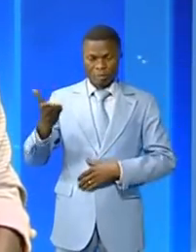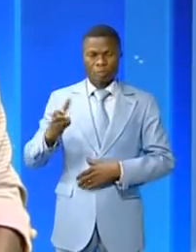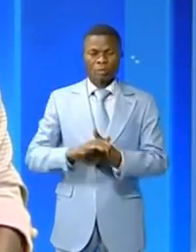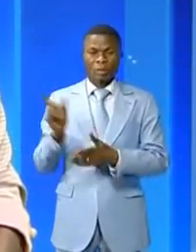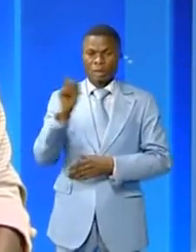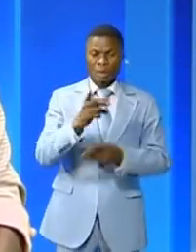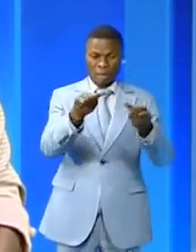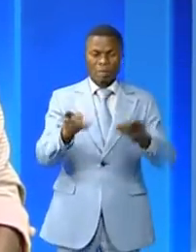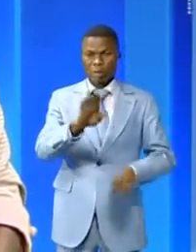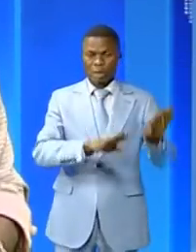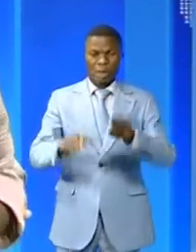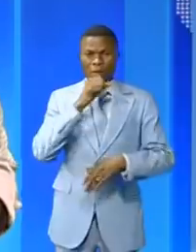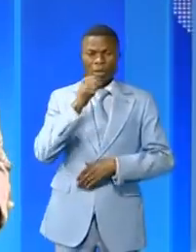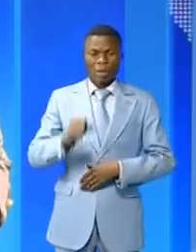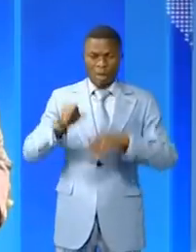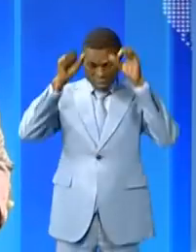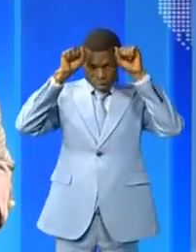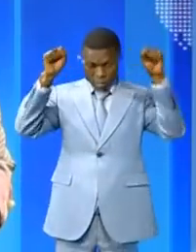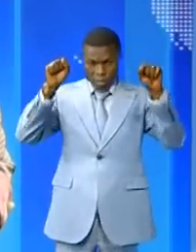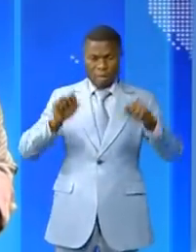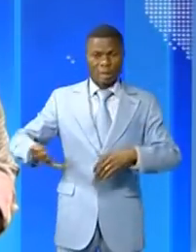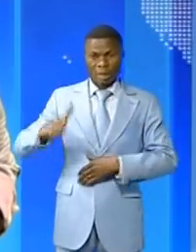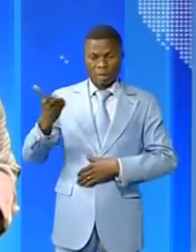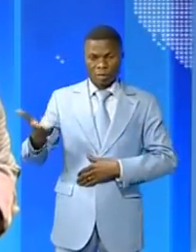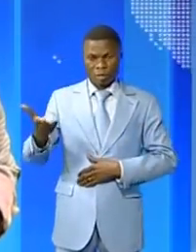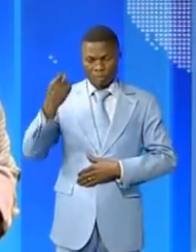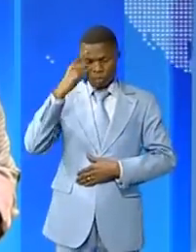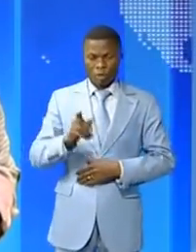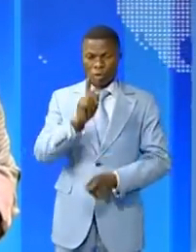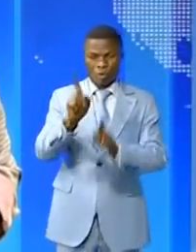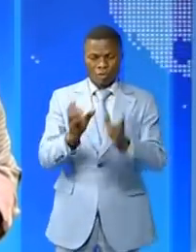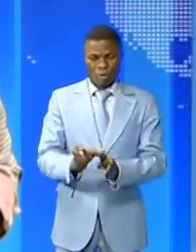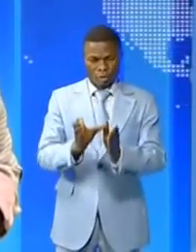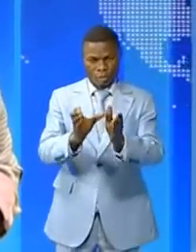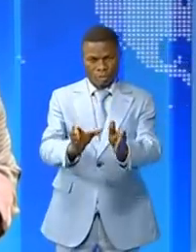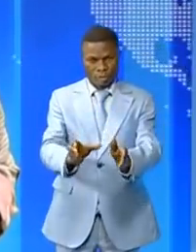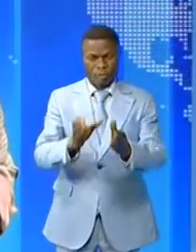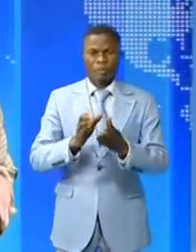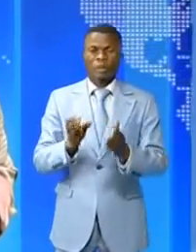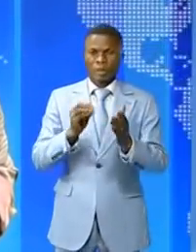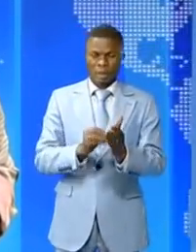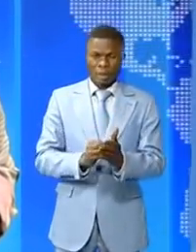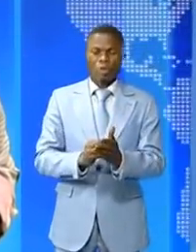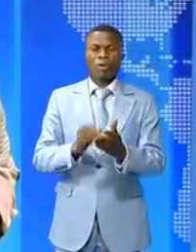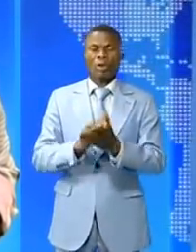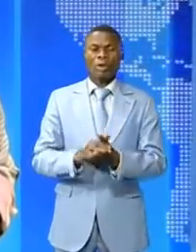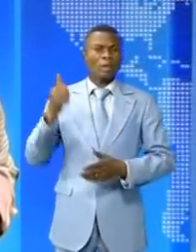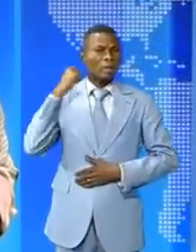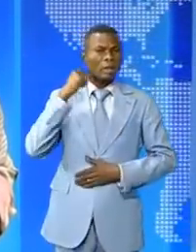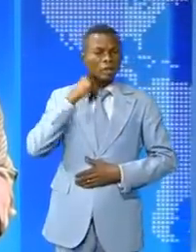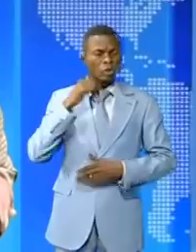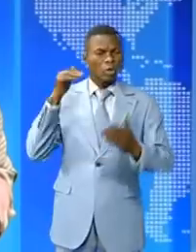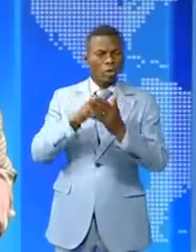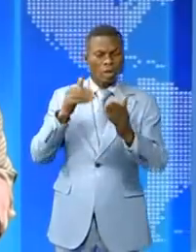mausolée d'Artaktum, le fondateur d'État de la Turquie, pour le dépôt de gerbes des fleurs. Et puis, les médecins menacent